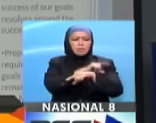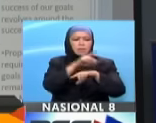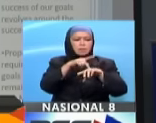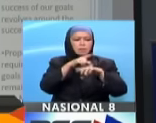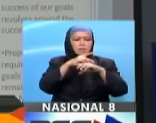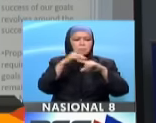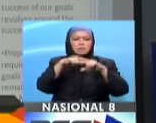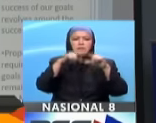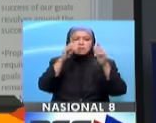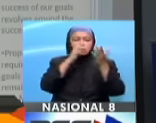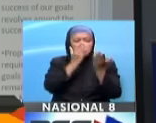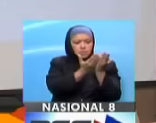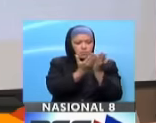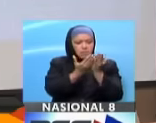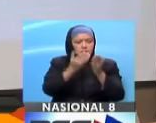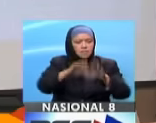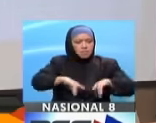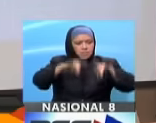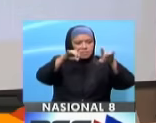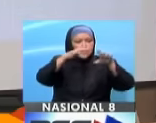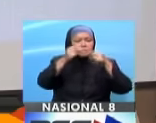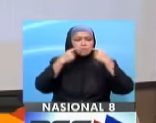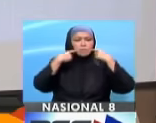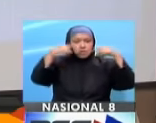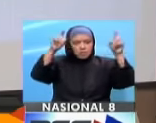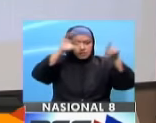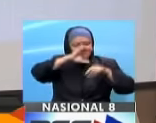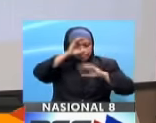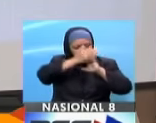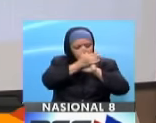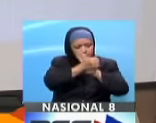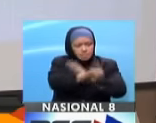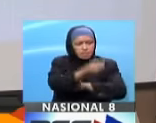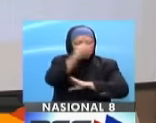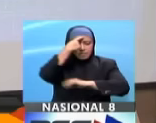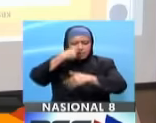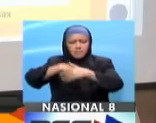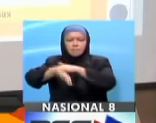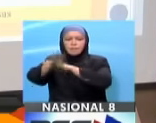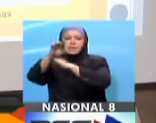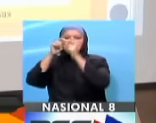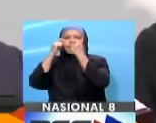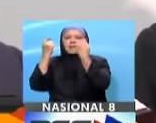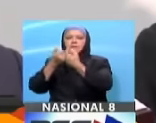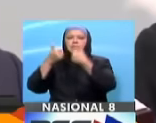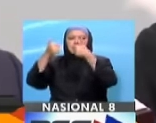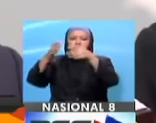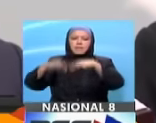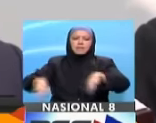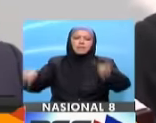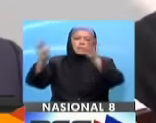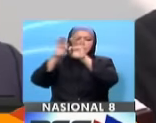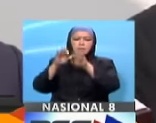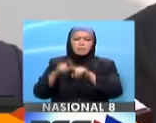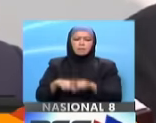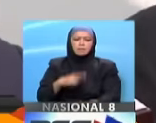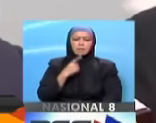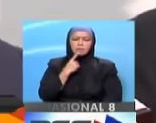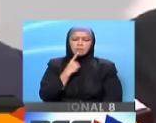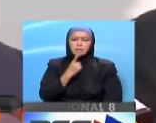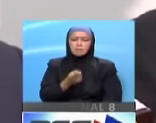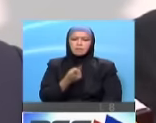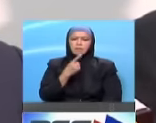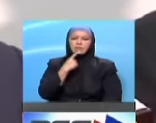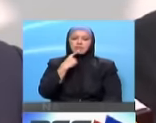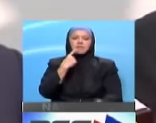dan berjaya mencungkil bakat-bakat untuk diserapkan ke dalam skuad utama mereka. It's basically an avenue